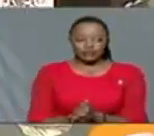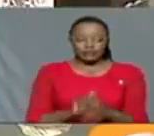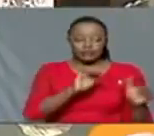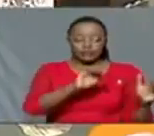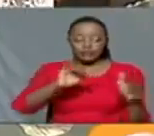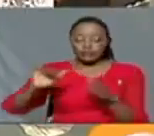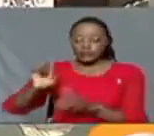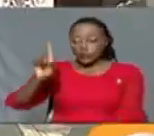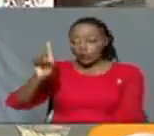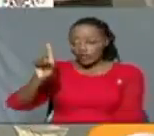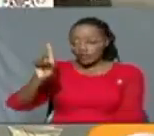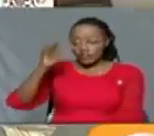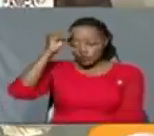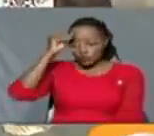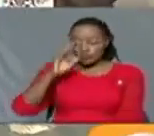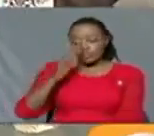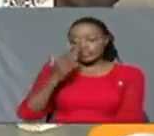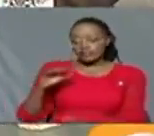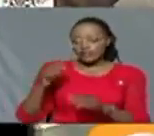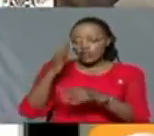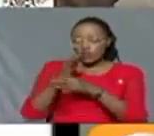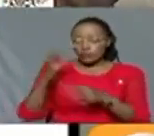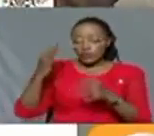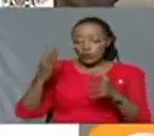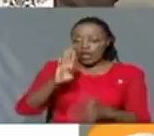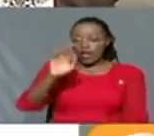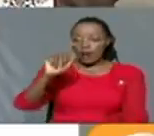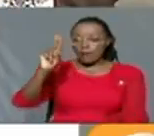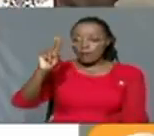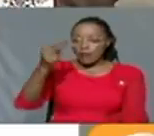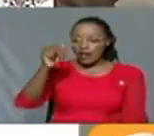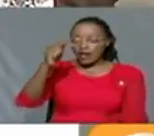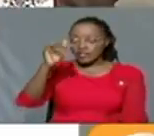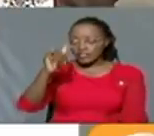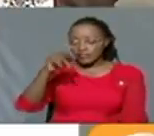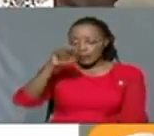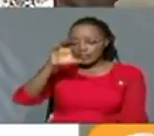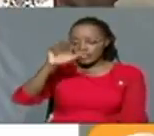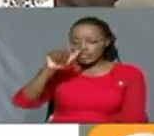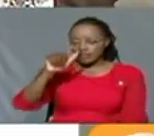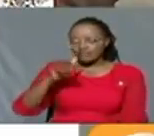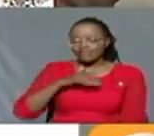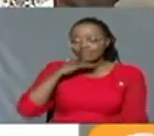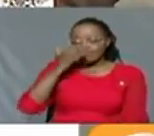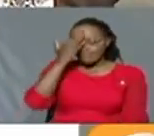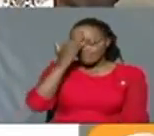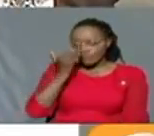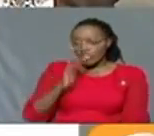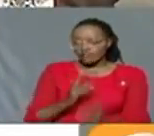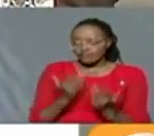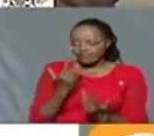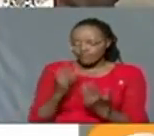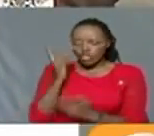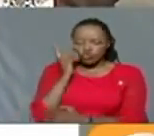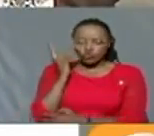Na mwanafunzi mmoja wa kidato cha tatu katika shule ya upili ya wasichana ya Bahati pcea ameaga dunia baada ya bweni lao kuteketea katika hali